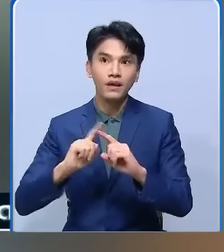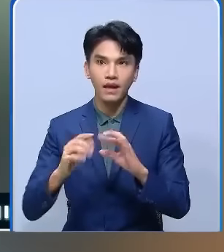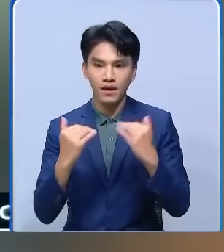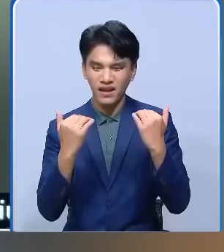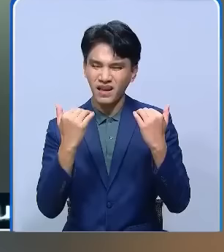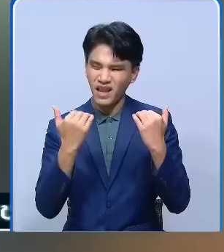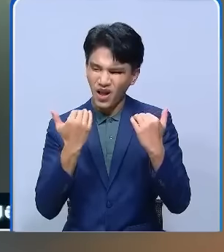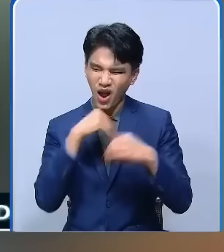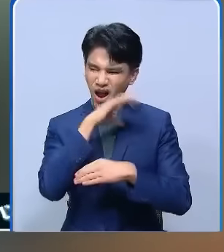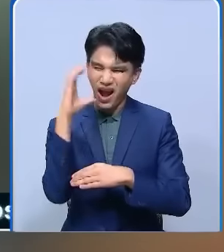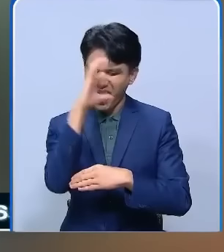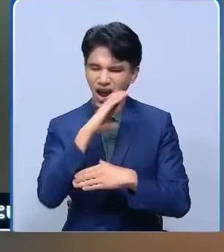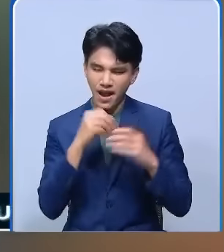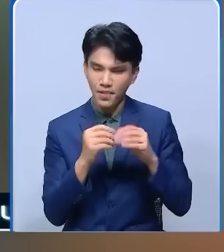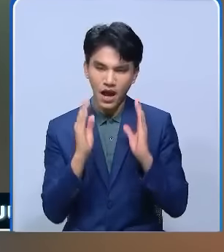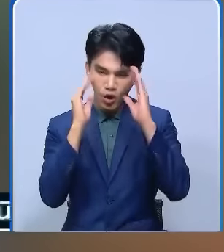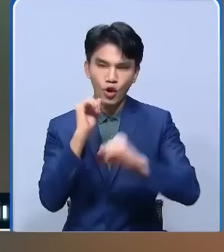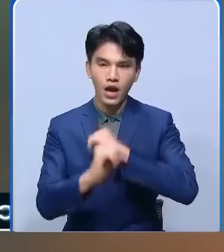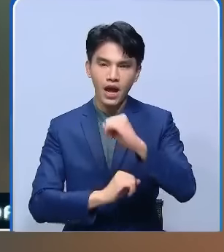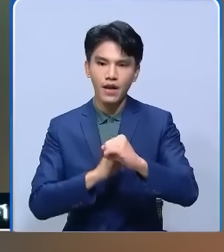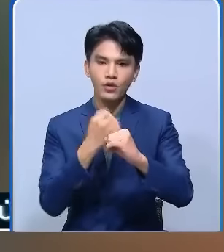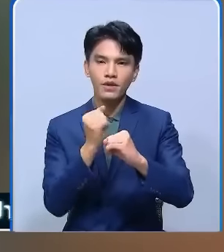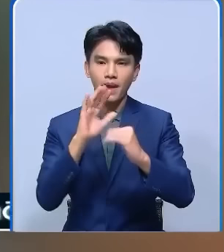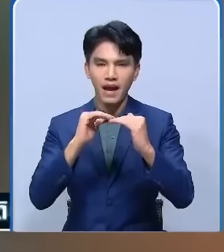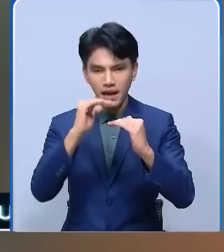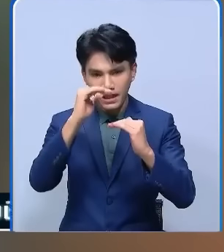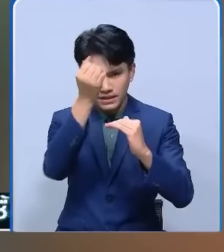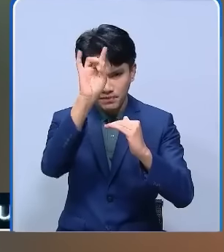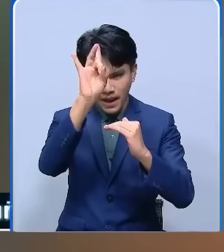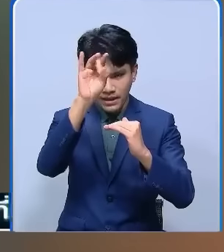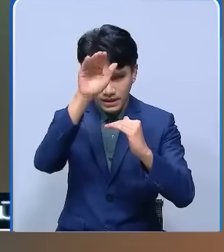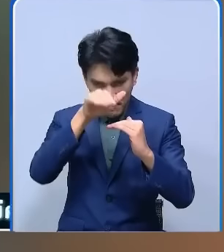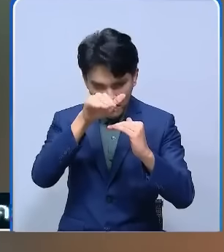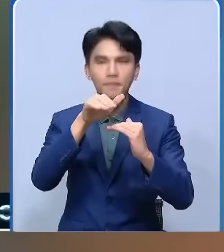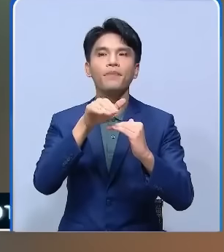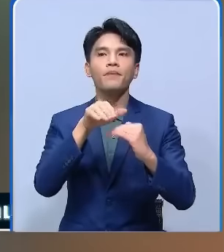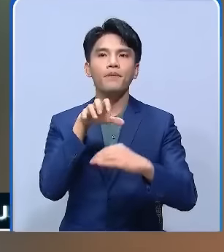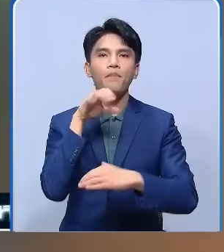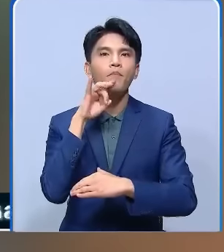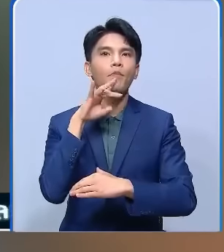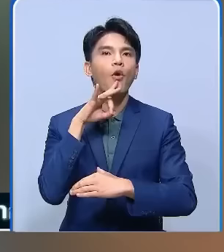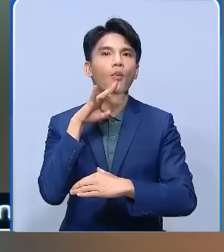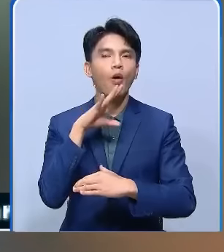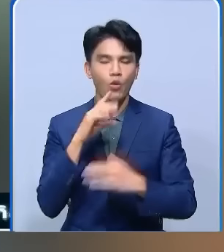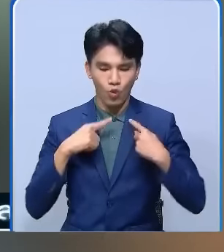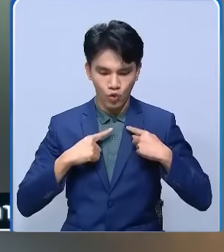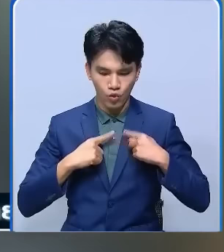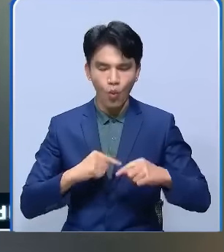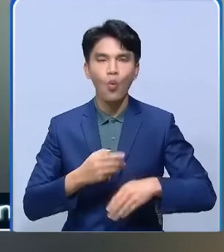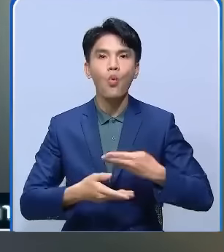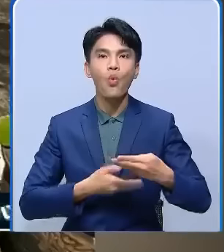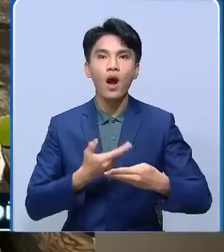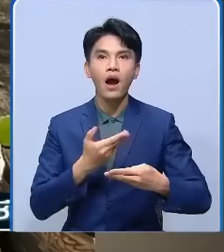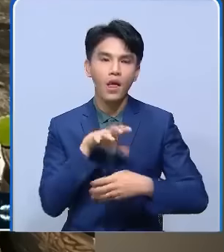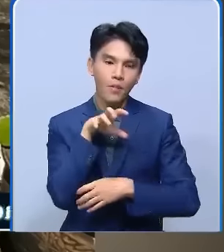แล้วก็เป็นธุระจัดหาพาบุคคลอายุเกิน 15ปีแต่ไม่เกิน 18ปีเพื่อการอนาจารย์แล้วก็ใช้กำลังประทุษร้ายข่มขืน